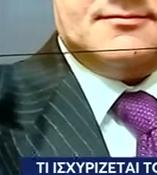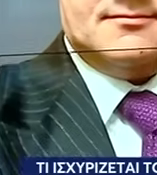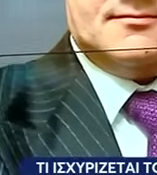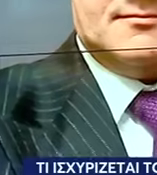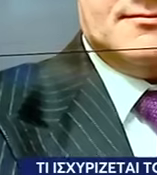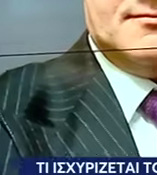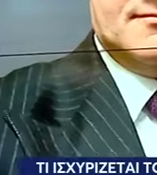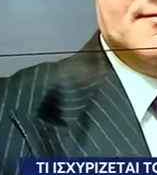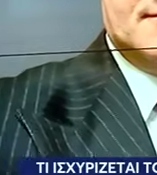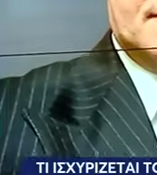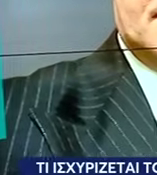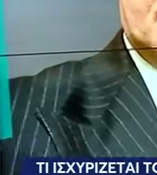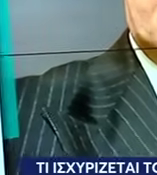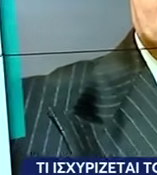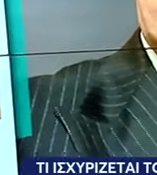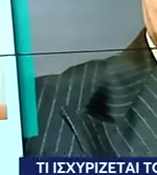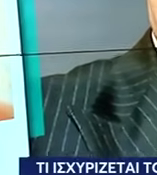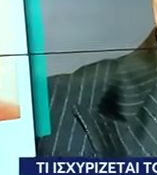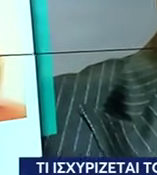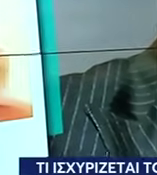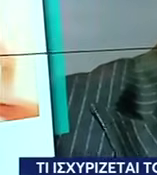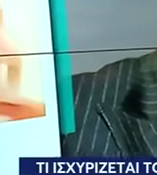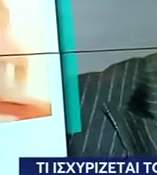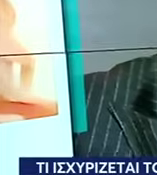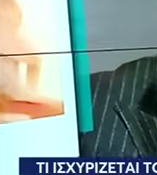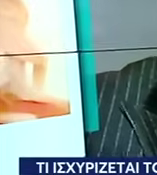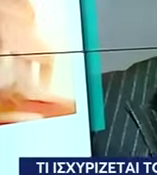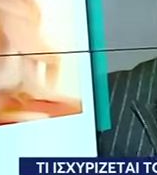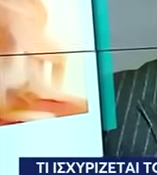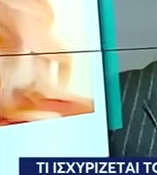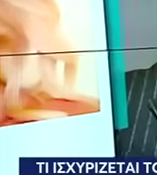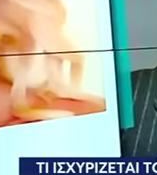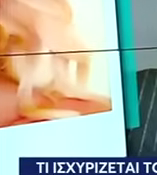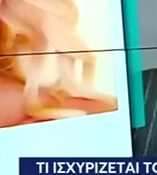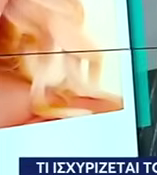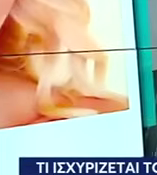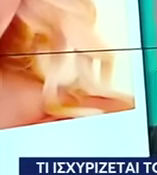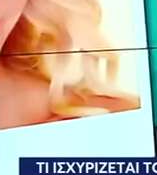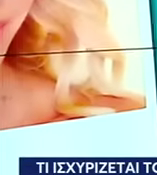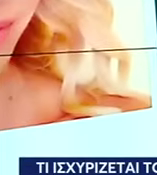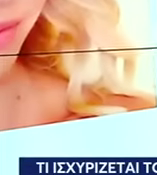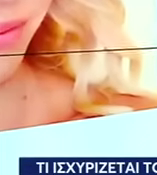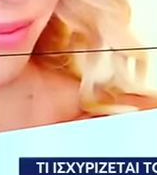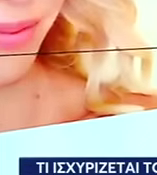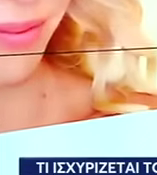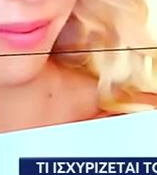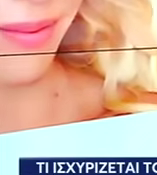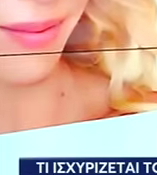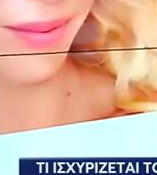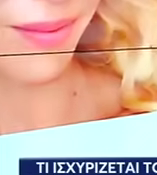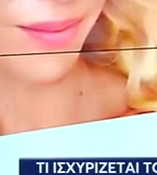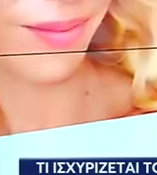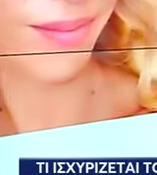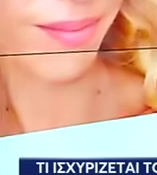γιατί πράγματα που λέει το περιβάλλον της κυρίας Πολυζογοπούλου αφορούν το πώς μεταχειρίζονται κάποιοι μια γυναίκα μετά από ένα δραματικό περιστατικό.